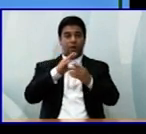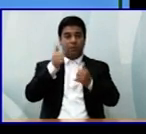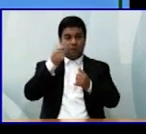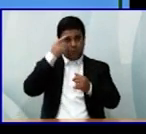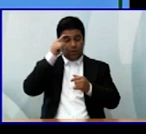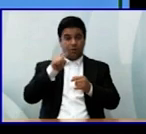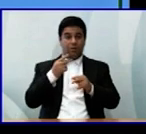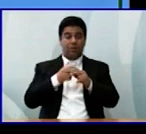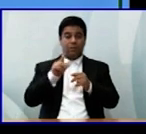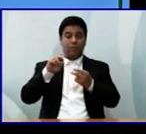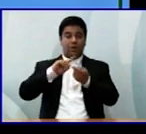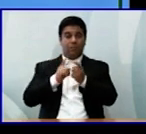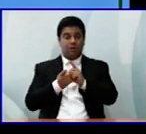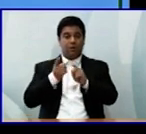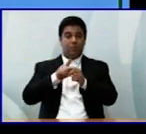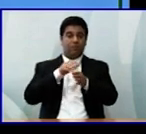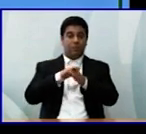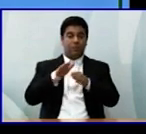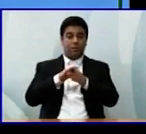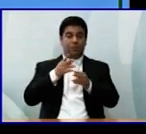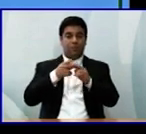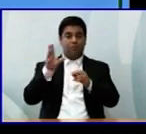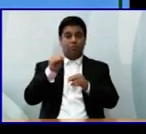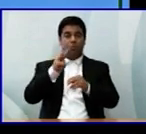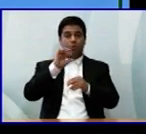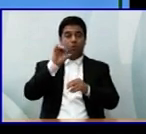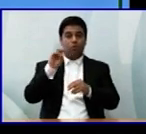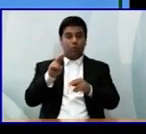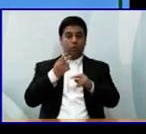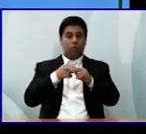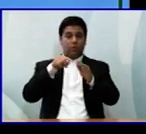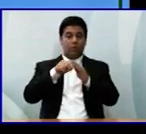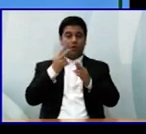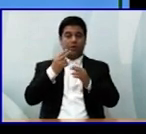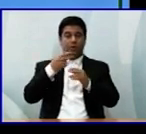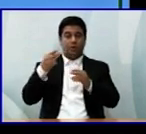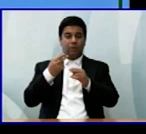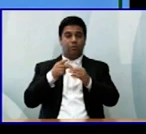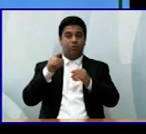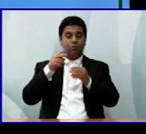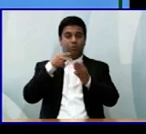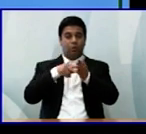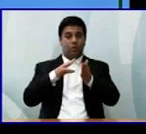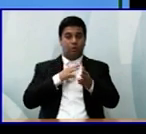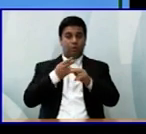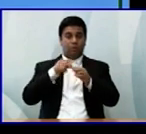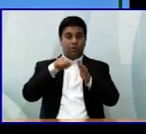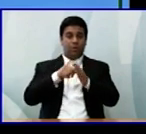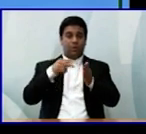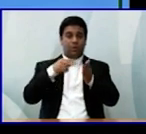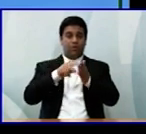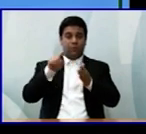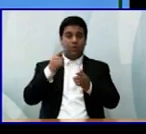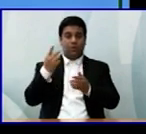bilamiz. Almashtirish bajardik. Modulning ikkala tomonini tenglamani ikkala tomonini ham 2 ga bo'lib yubordik va x minus